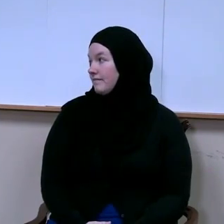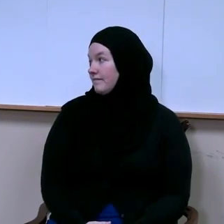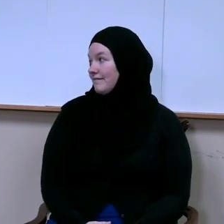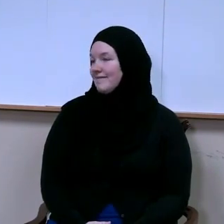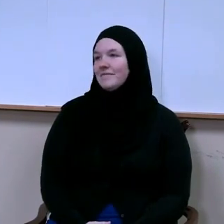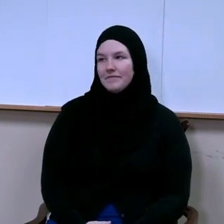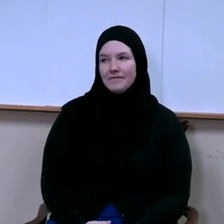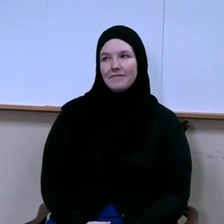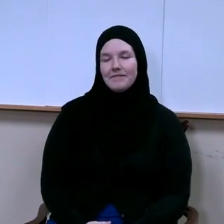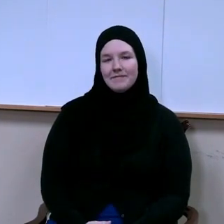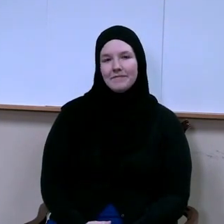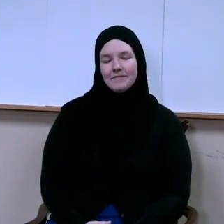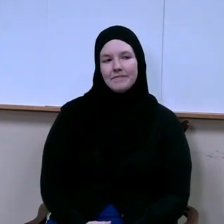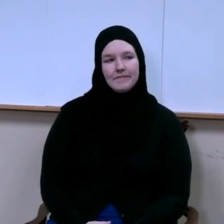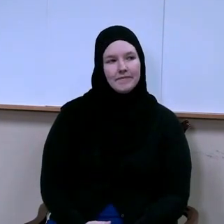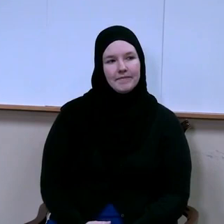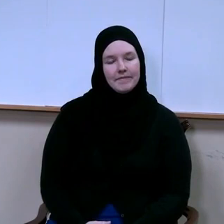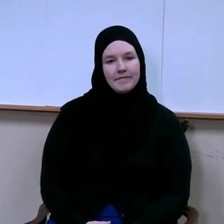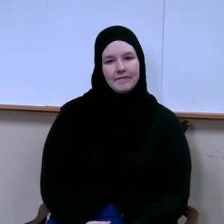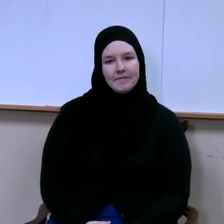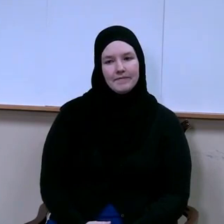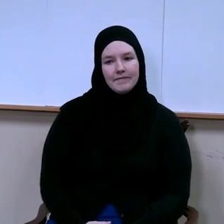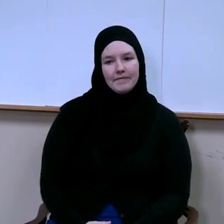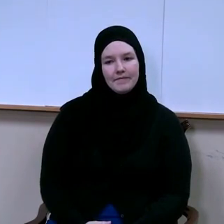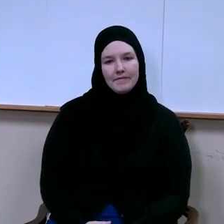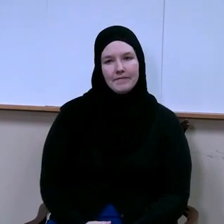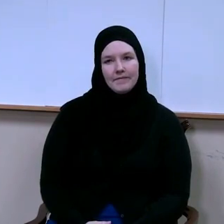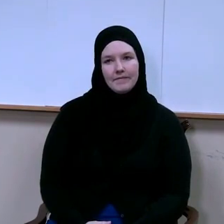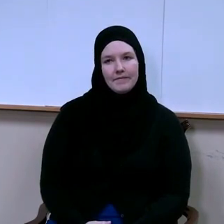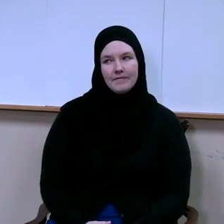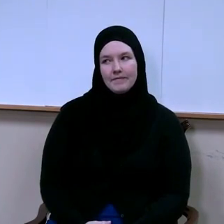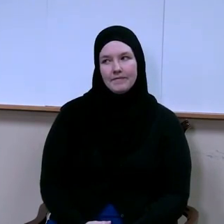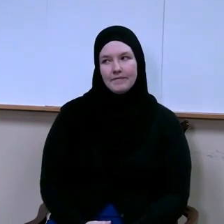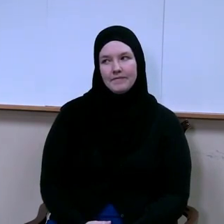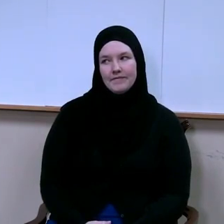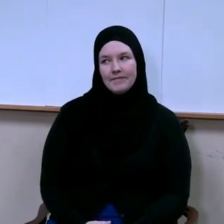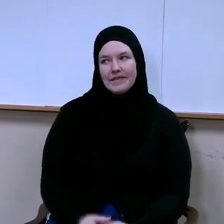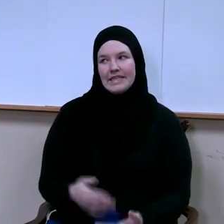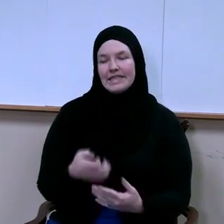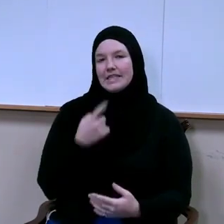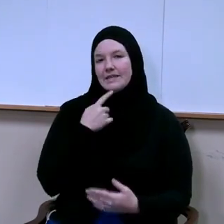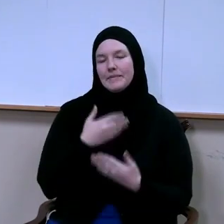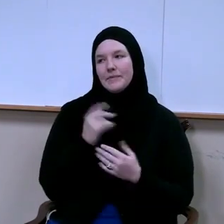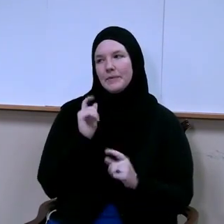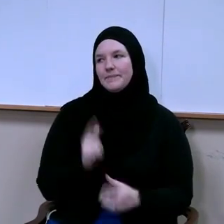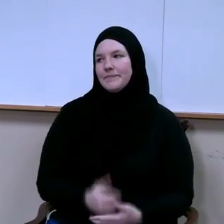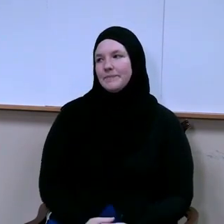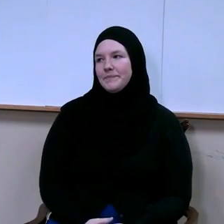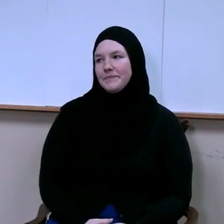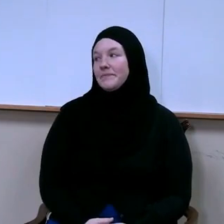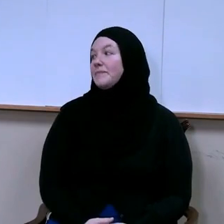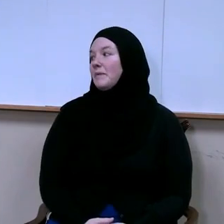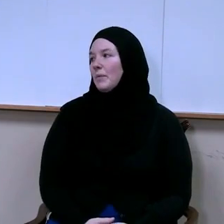أحينا على سنته وأمتنا على ملته واحشرنا تحت لوائه وأوردنا حوضه واسقنا من يده